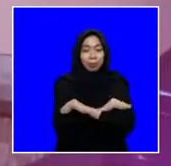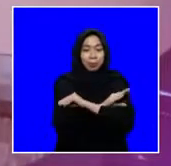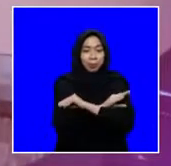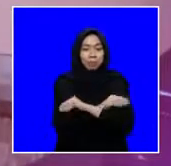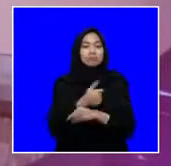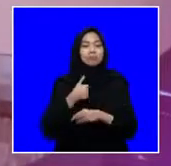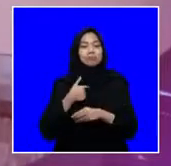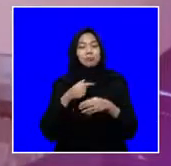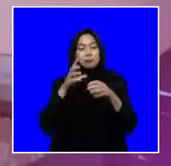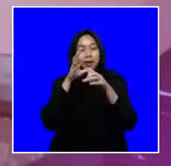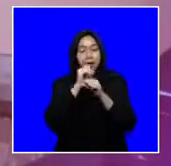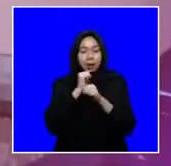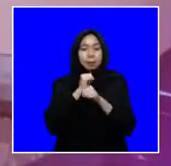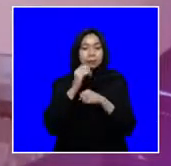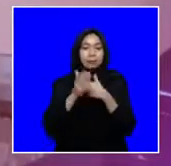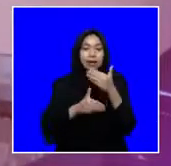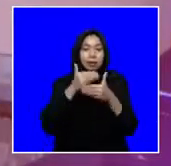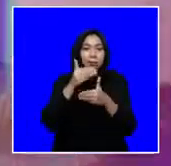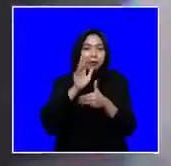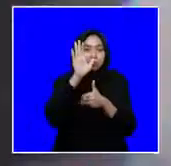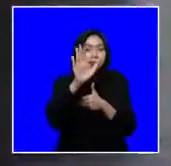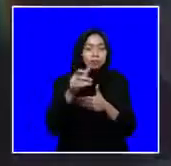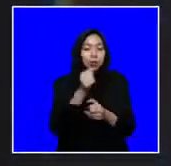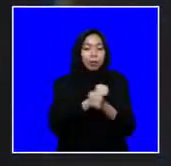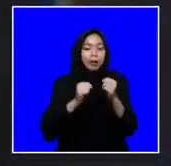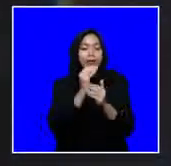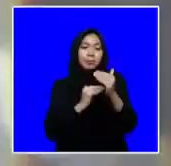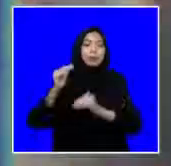mampu memberikan impact nyata.